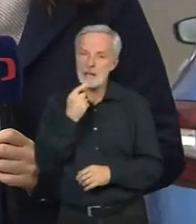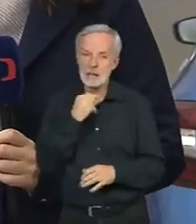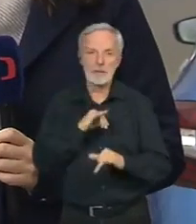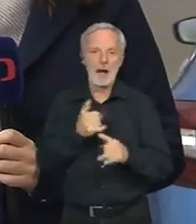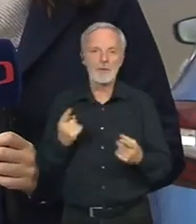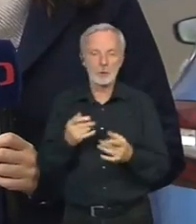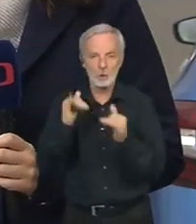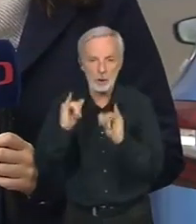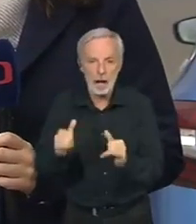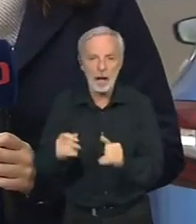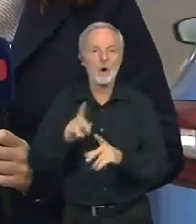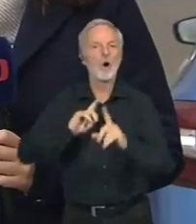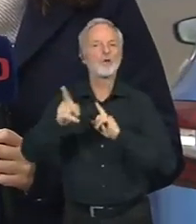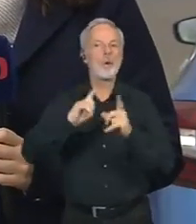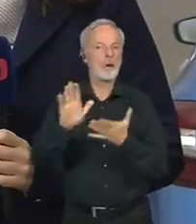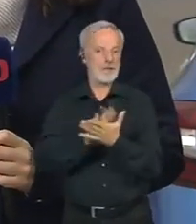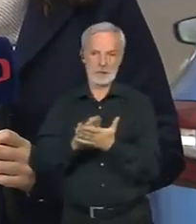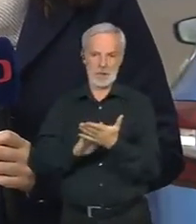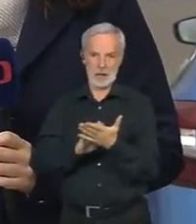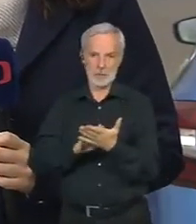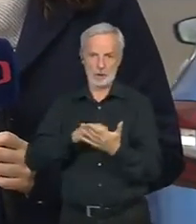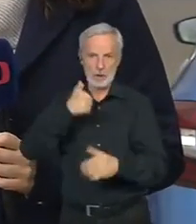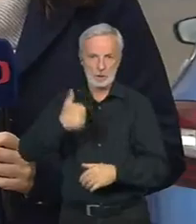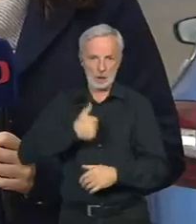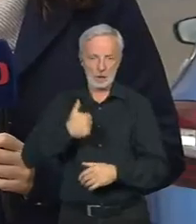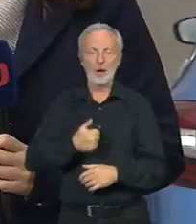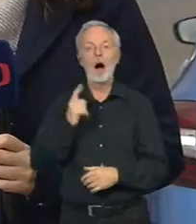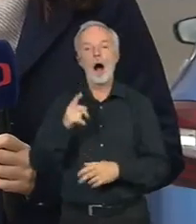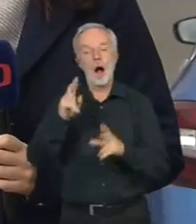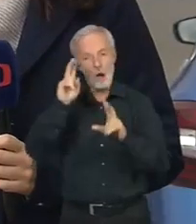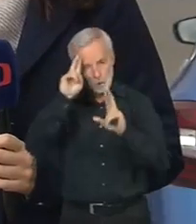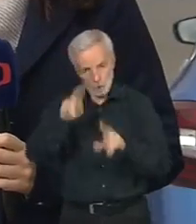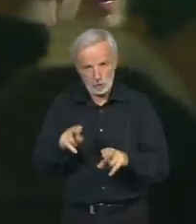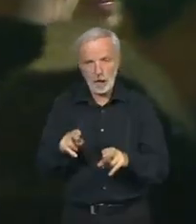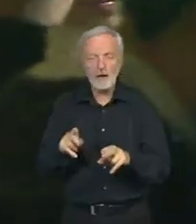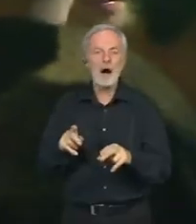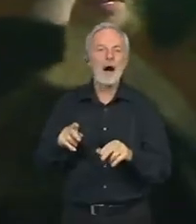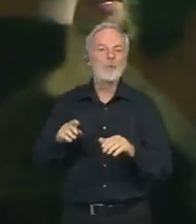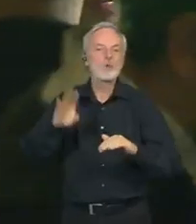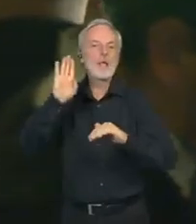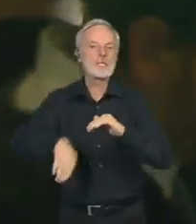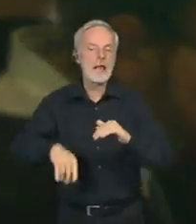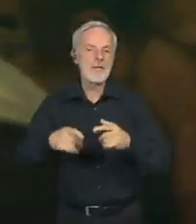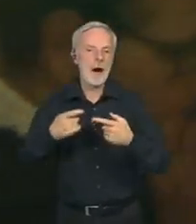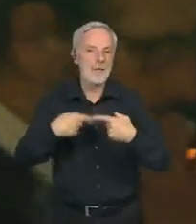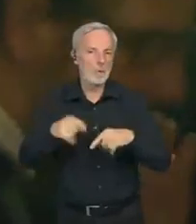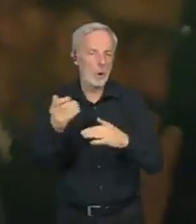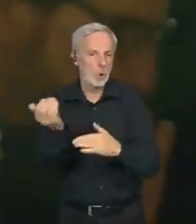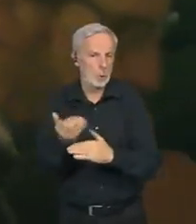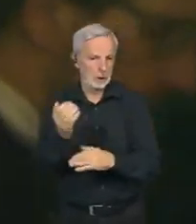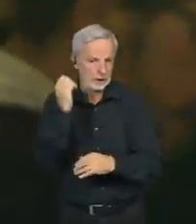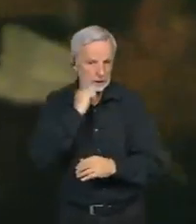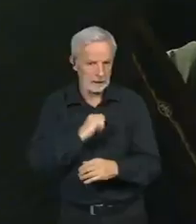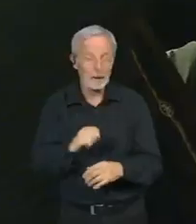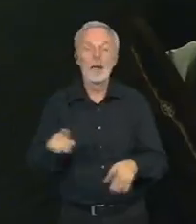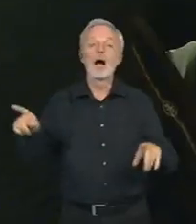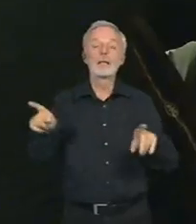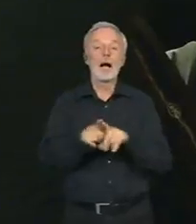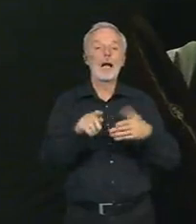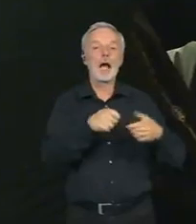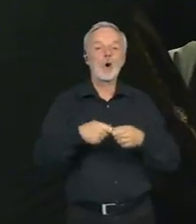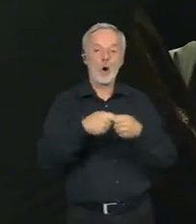plošného ročního MHD zdarma. Připouštějí ale cílenou úlevu nejohroženějším skupinám. Ve schůzkách pokračuje i vítěz voleb v Praze koalice